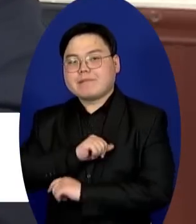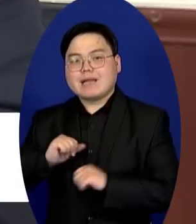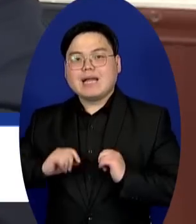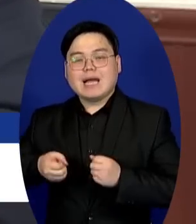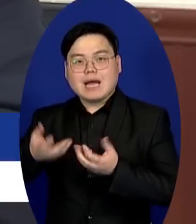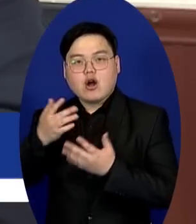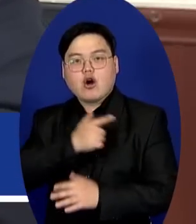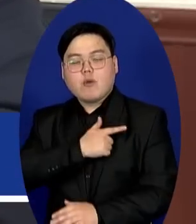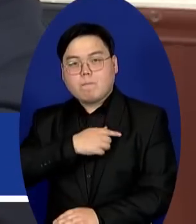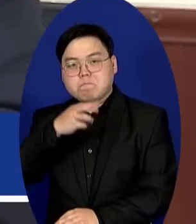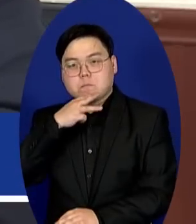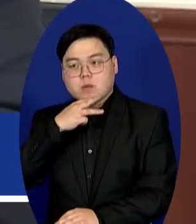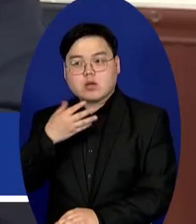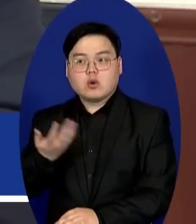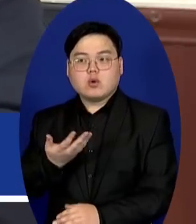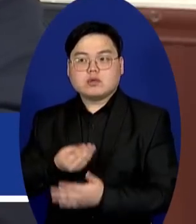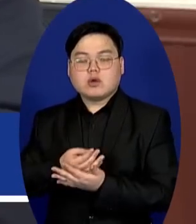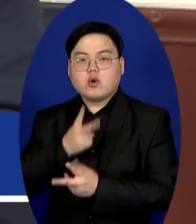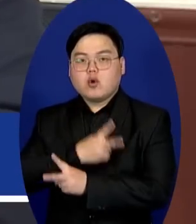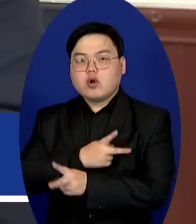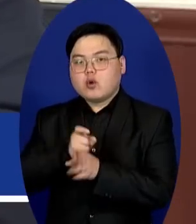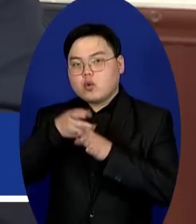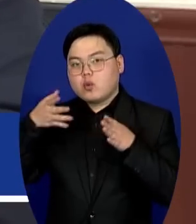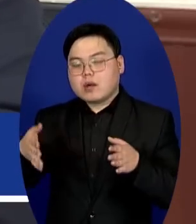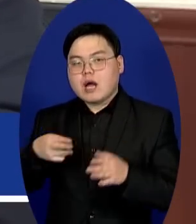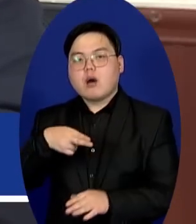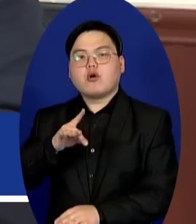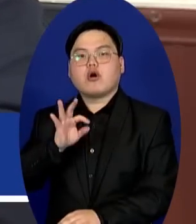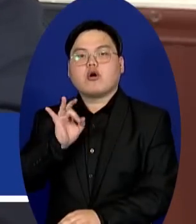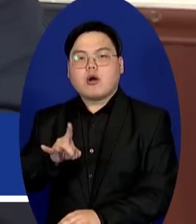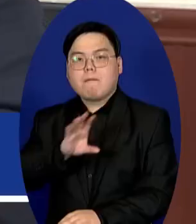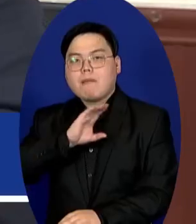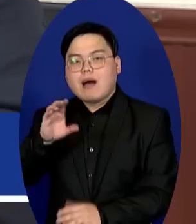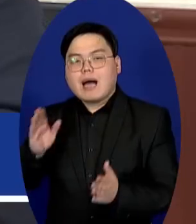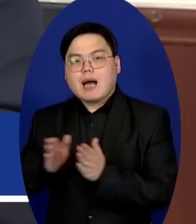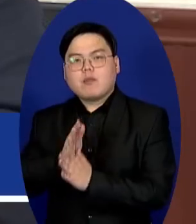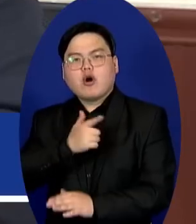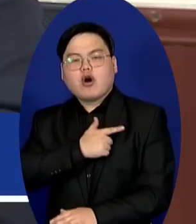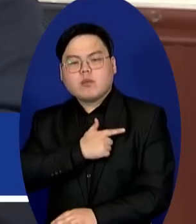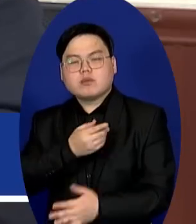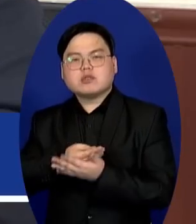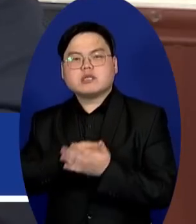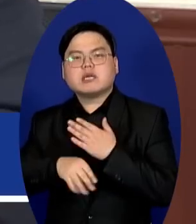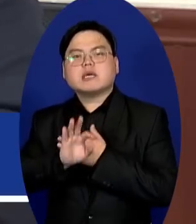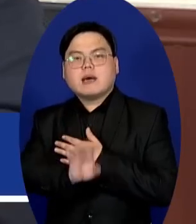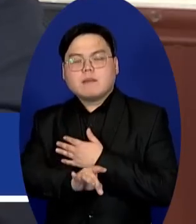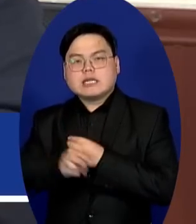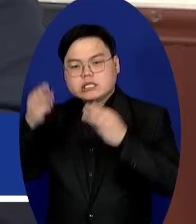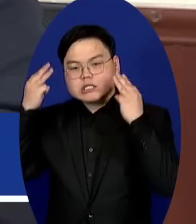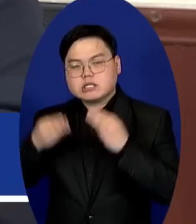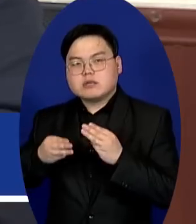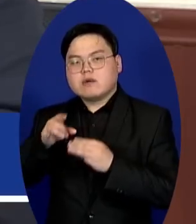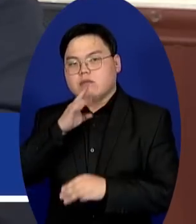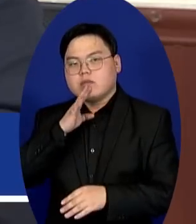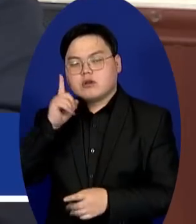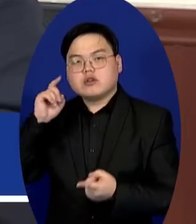гомдол мэдээллийг бол аль болохоор хуулийн хугацаанд нь за прокурорын байгууллагатайгаас гэсэн хамтрал нь гомдлын шатанд нь ер нь шийдвэрлэе гэдэг